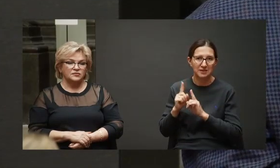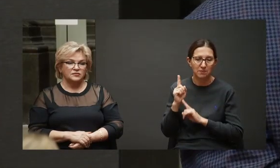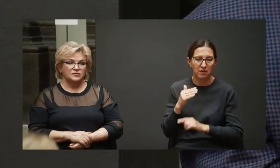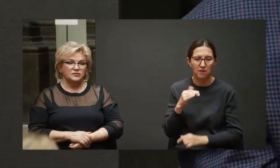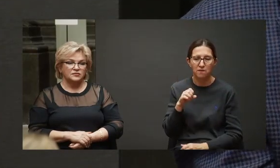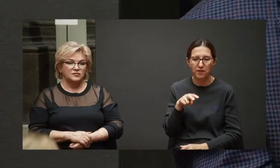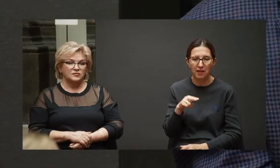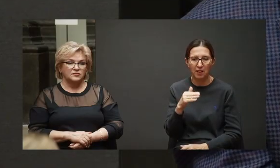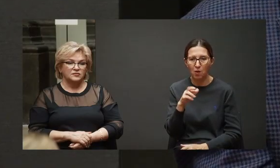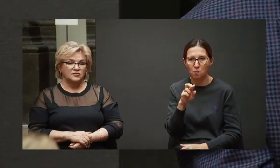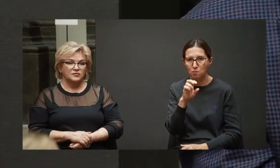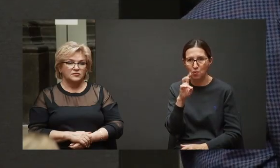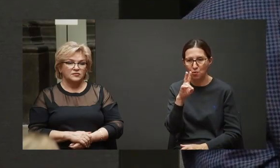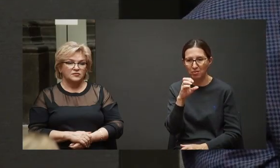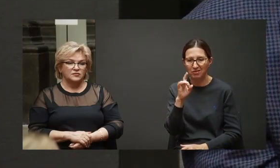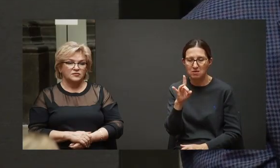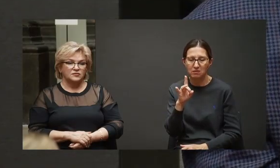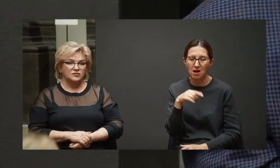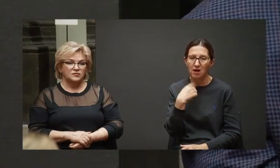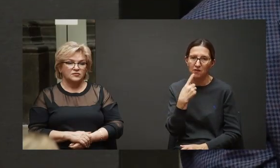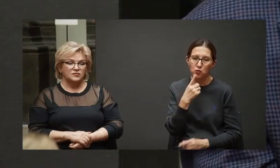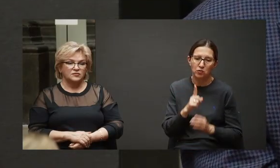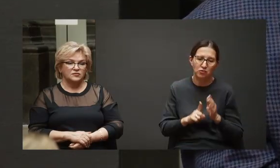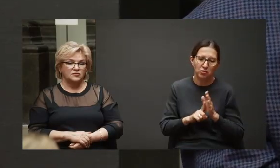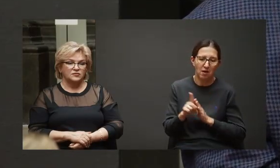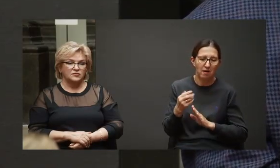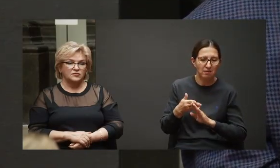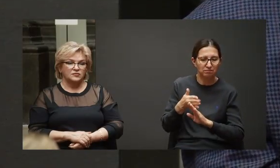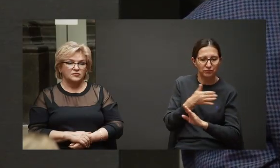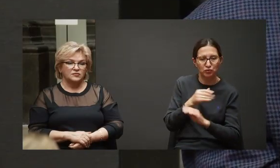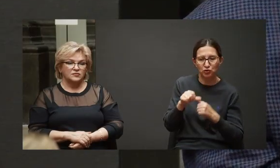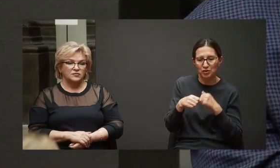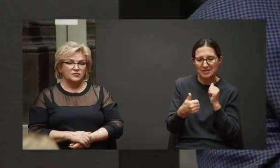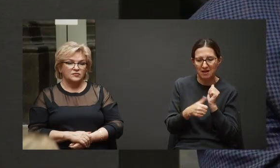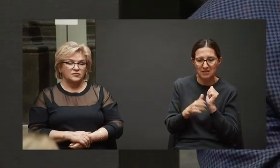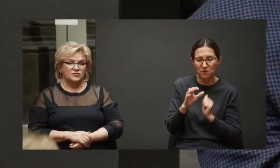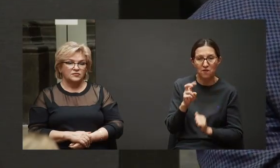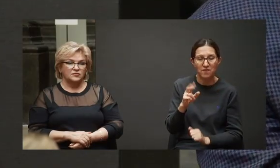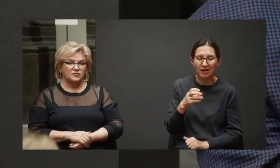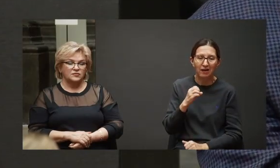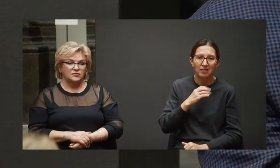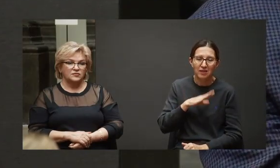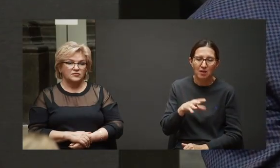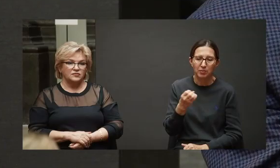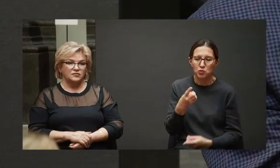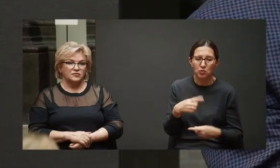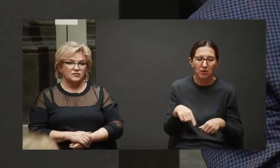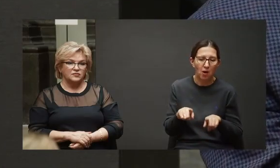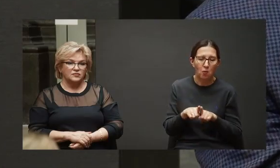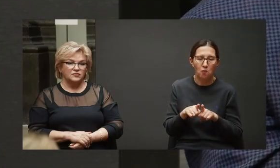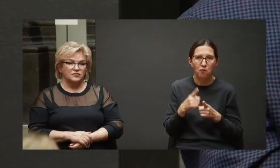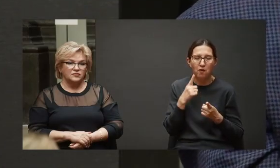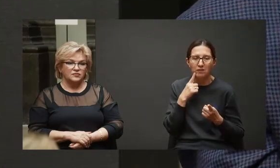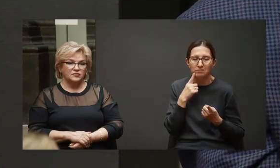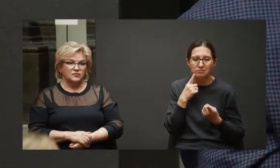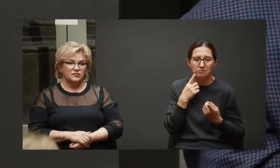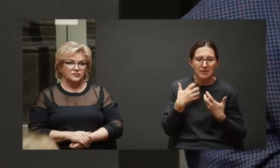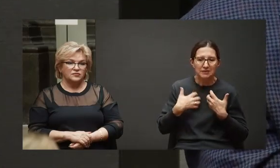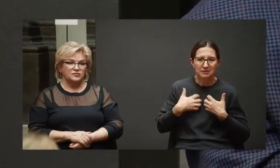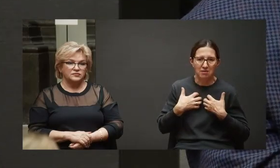говорит, что со времен протестантских мистиков XVI века не было такого страстного описания